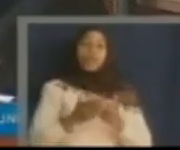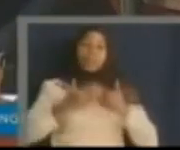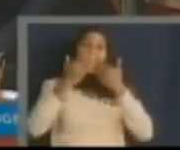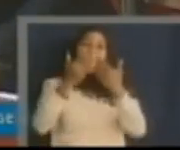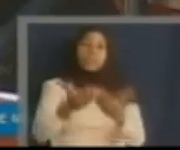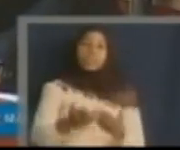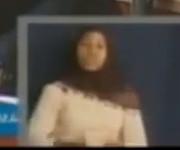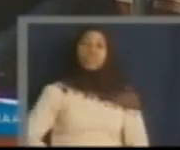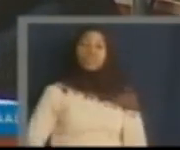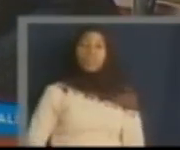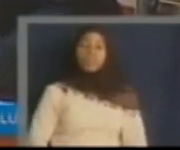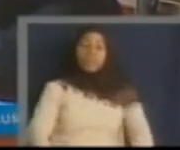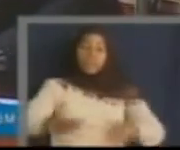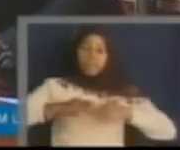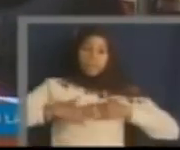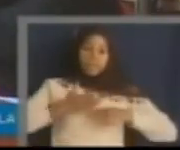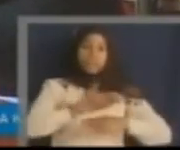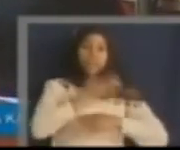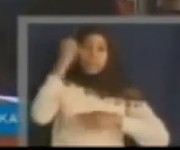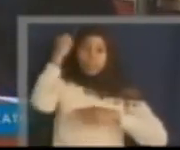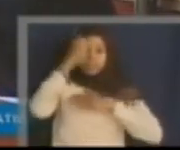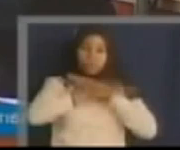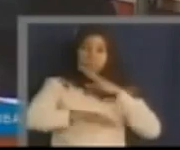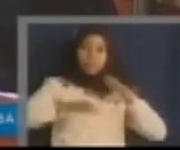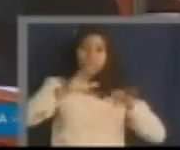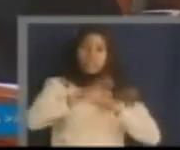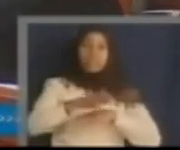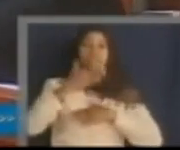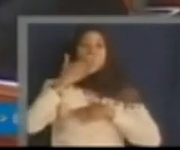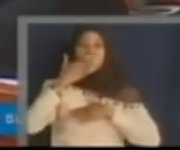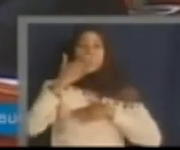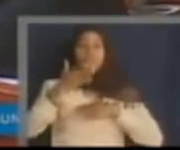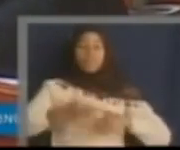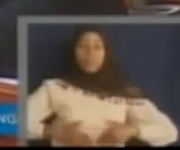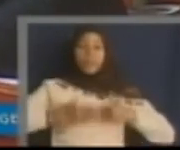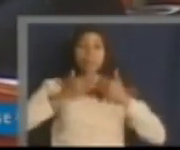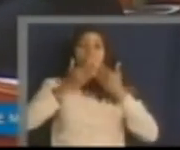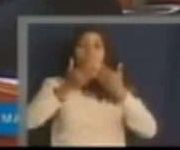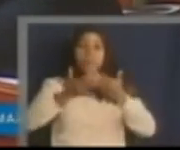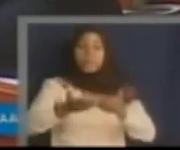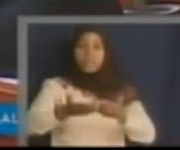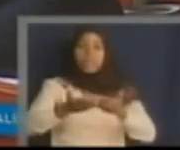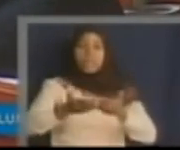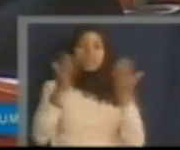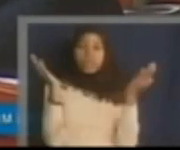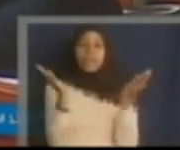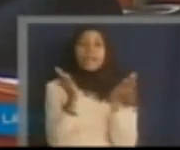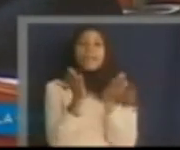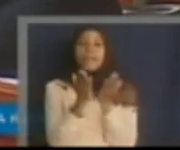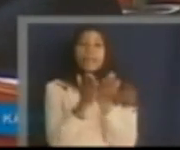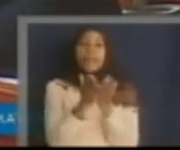Asante mheshimiwa mwenyekiti. Taarifa imewasilishwa na